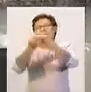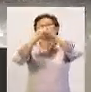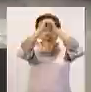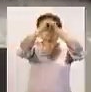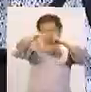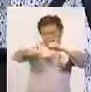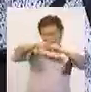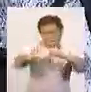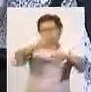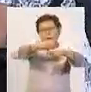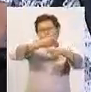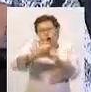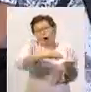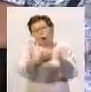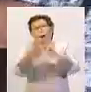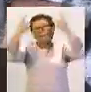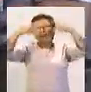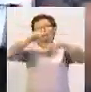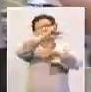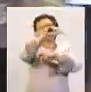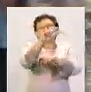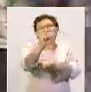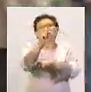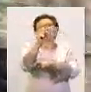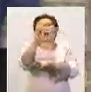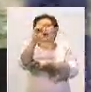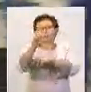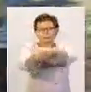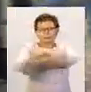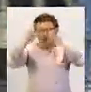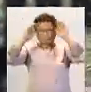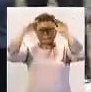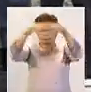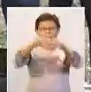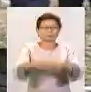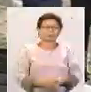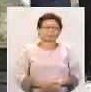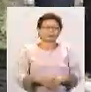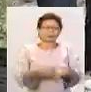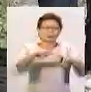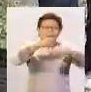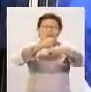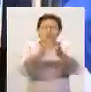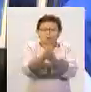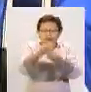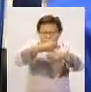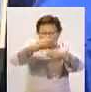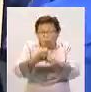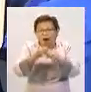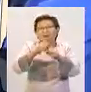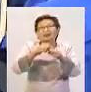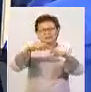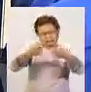ini disempurnakan Pengarah Jakuan Negeri Pahang, Johari Alwi. Usaha menjana tenaga elektrik secara berterusan